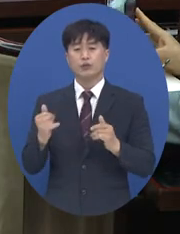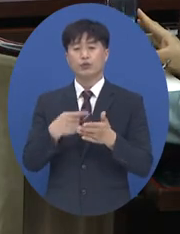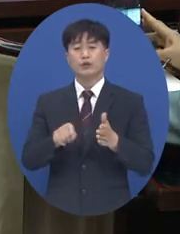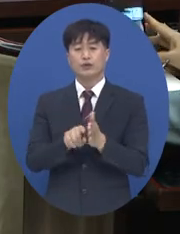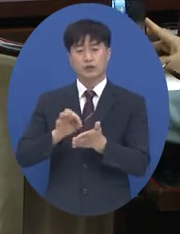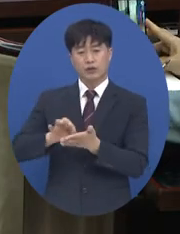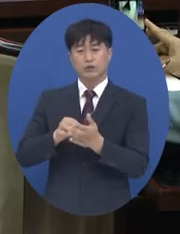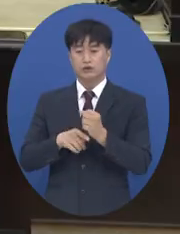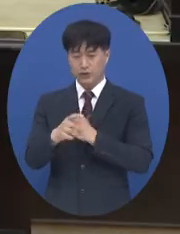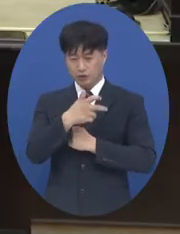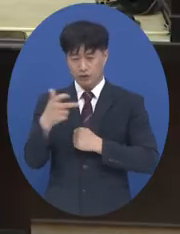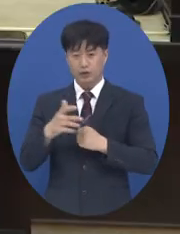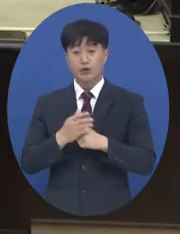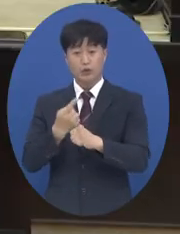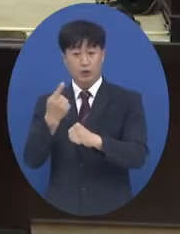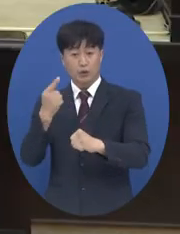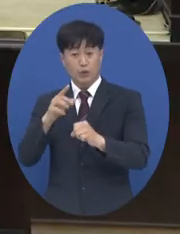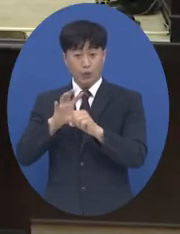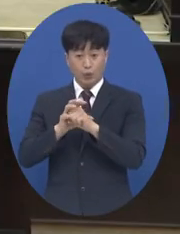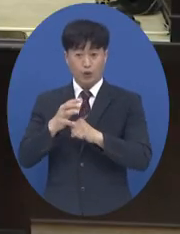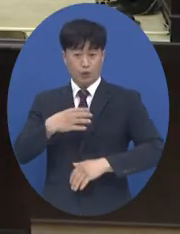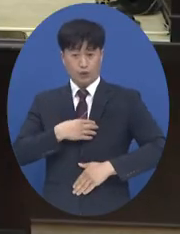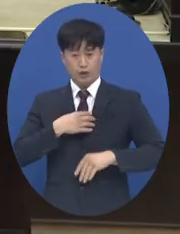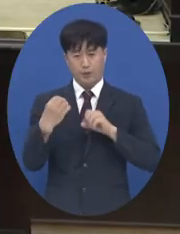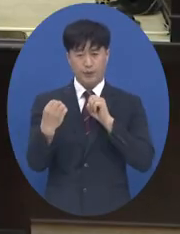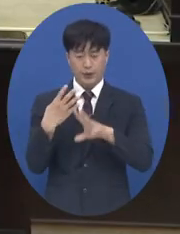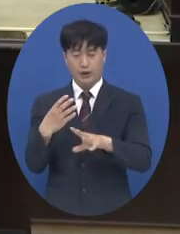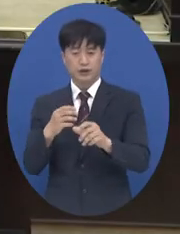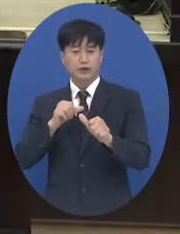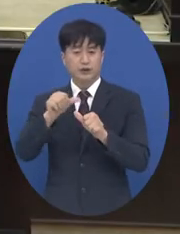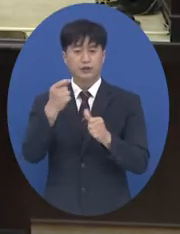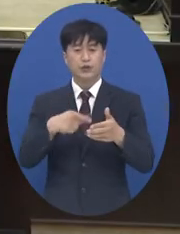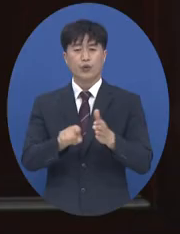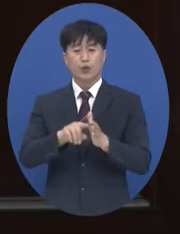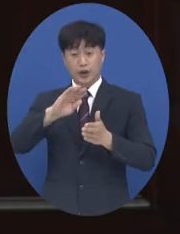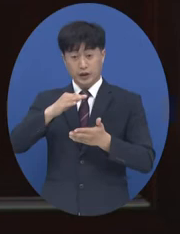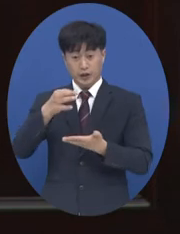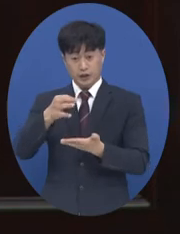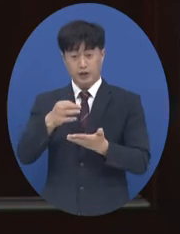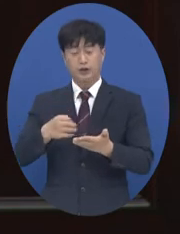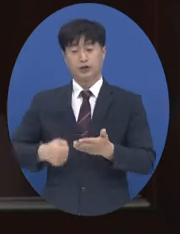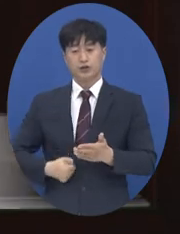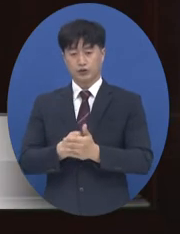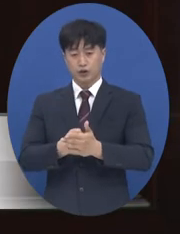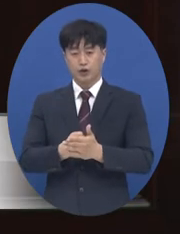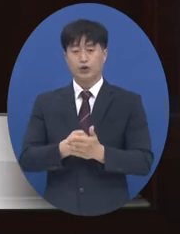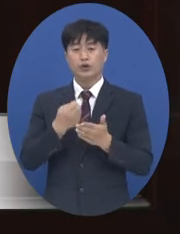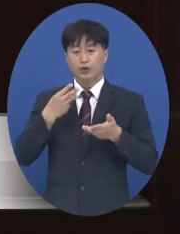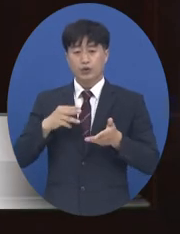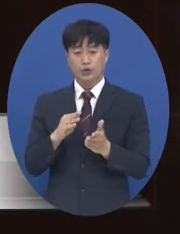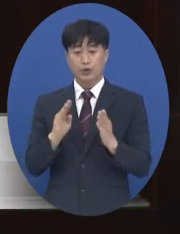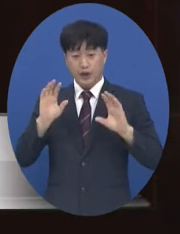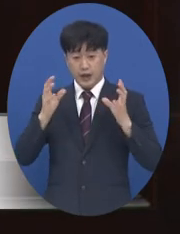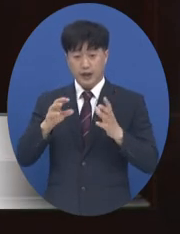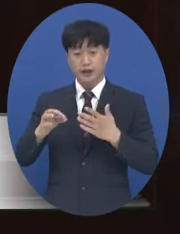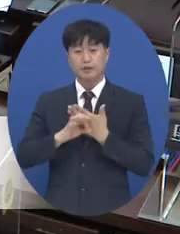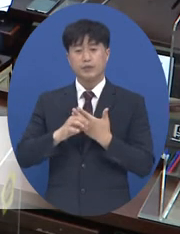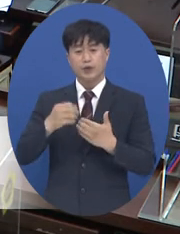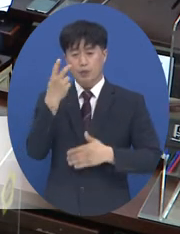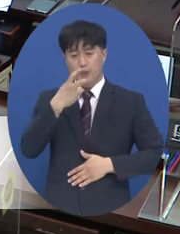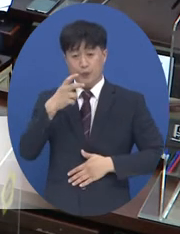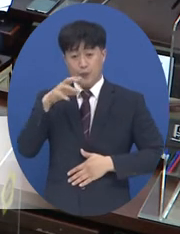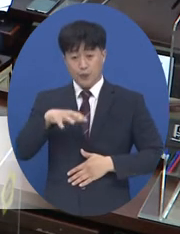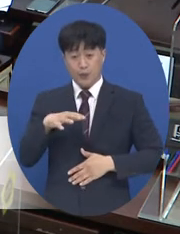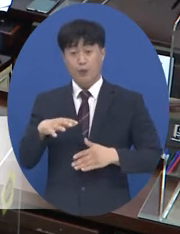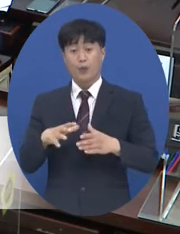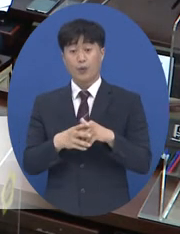큽니다. 이외에도 코로나19 위기 대응과 극복을 위한 예산들이 편성됐고, 경기도 아동 임시보호소 민간위탁